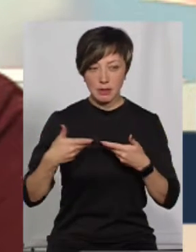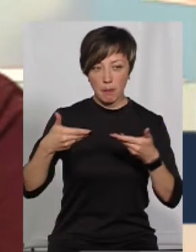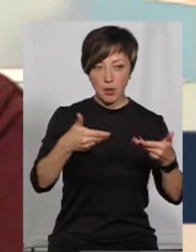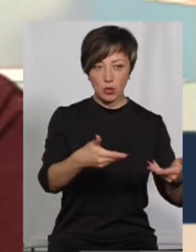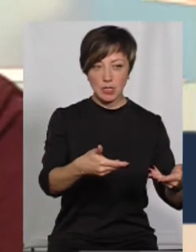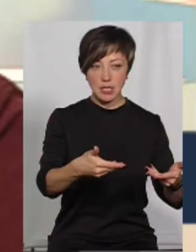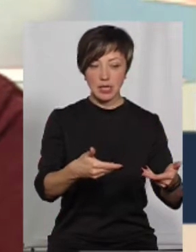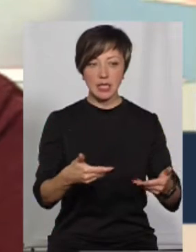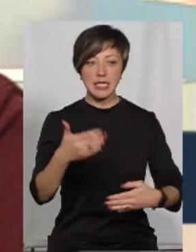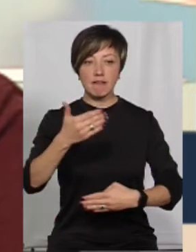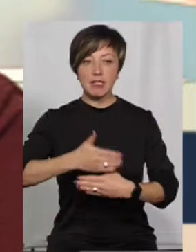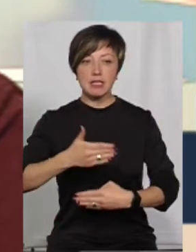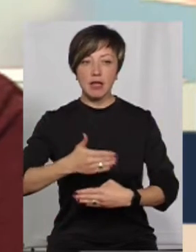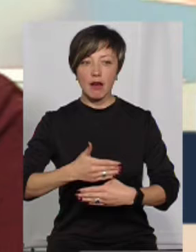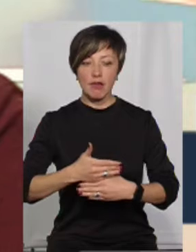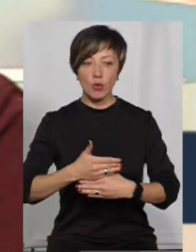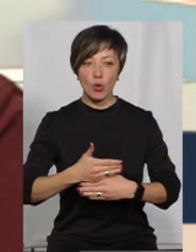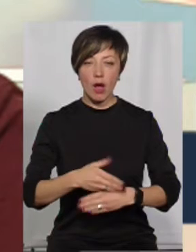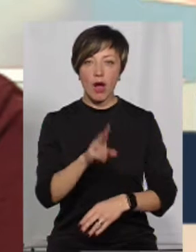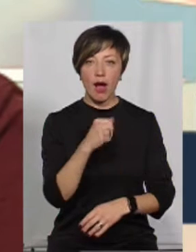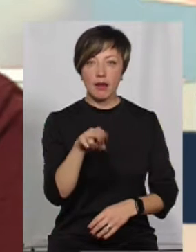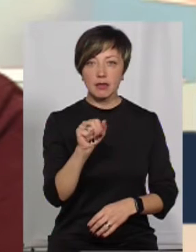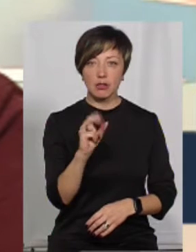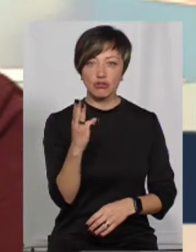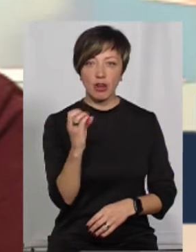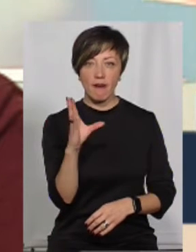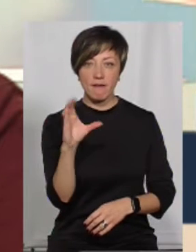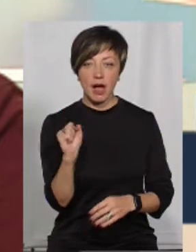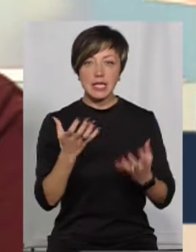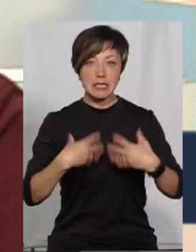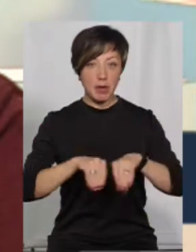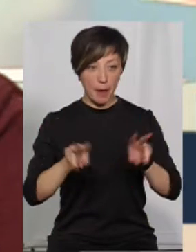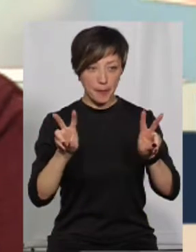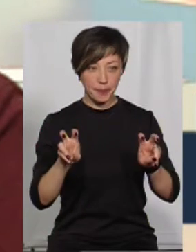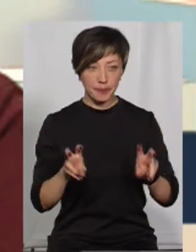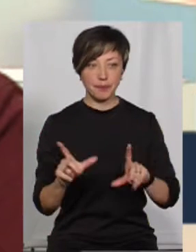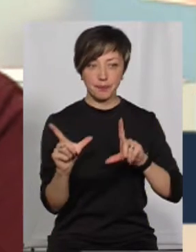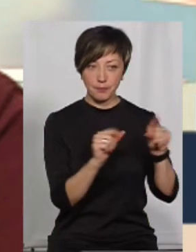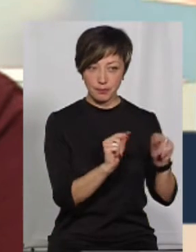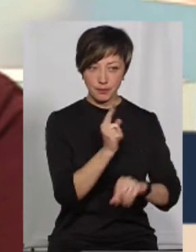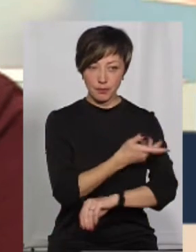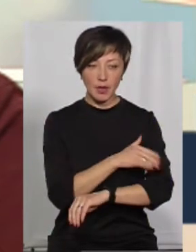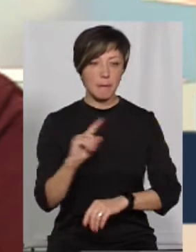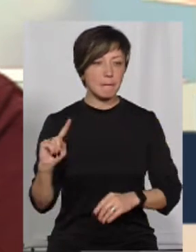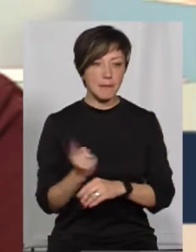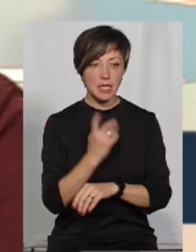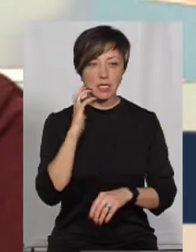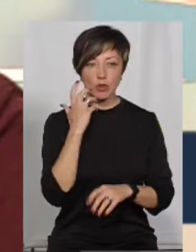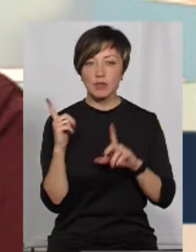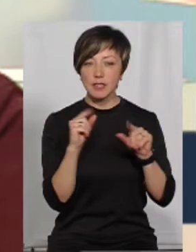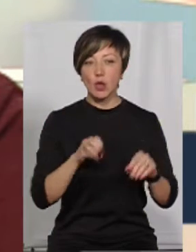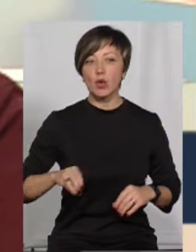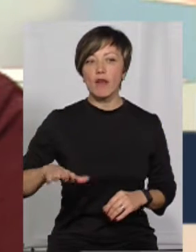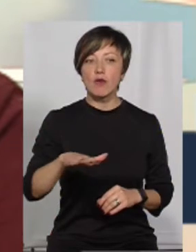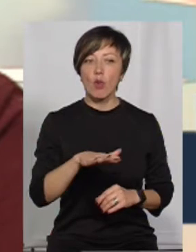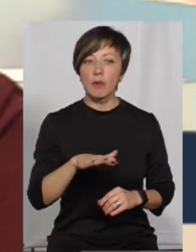запросили з виставою «Кайдашева сім'я». Маємо поїздку туди. Це перший такий серйозний виїзд до